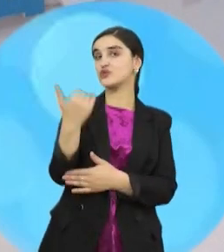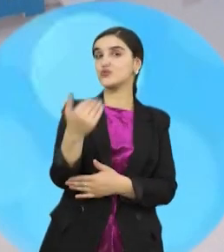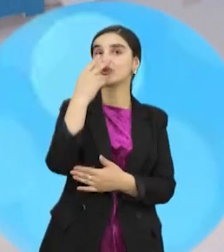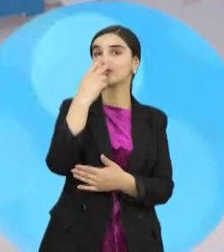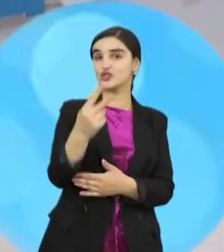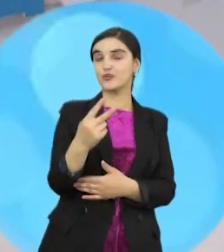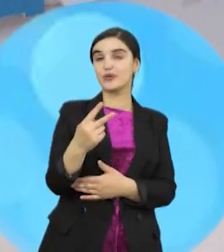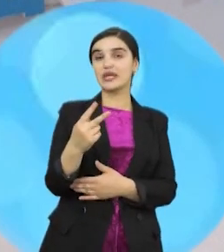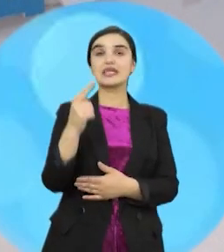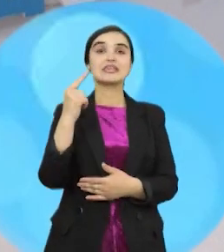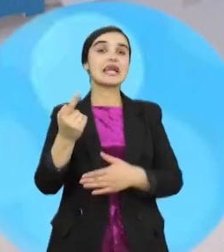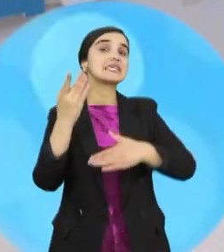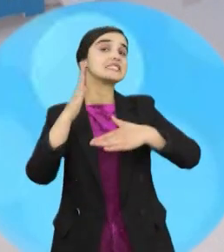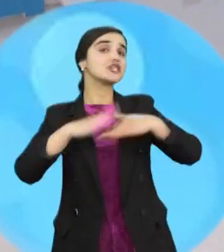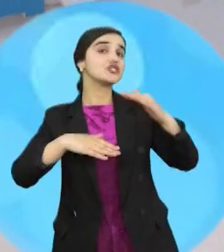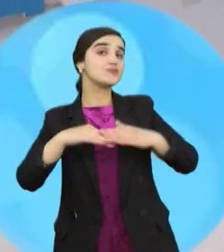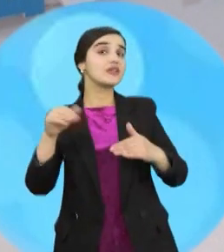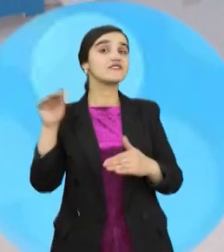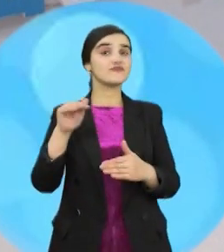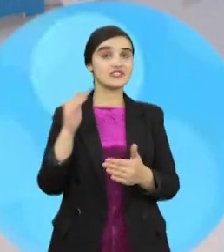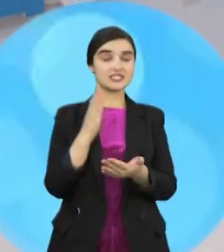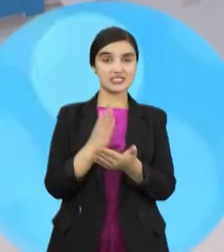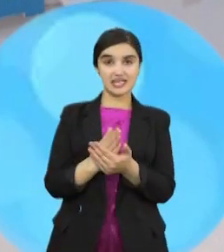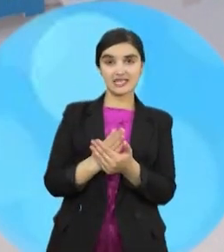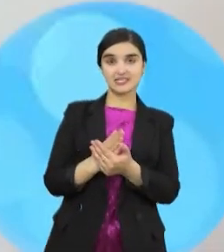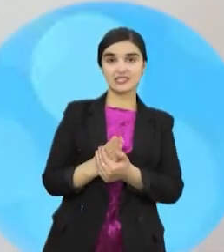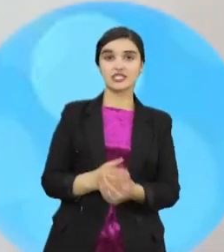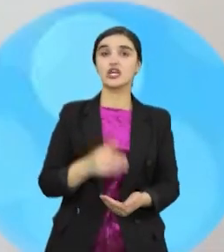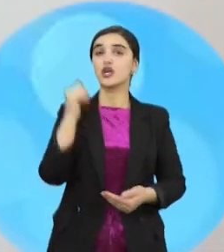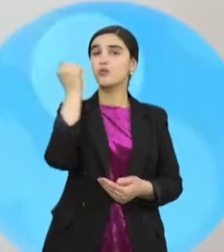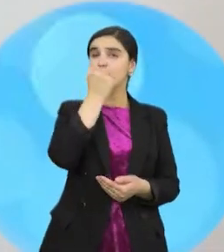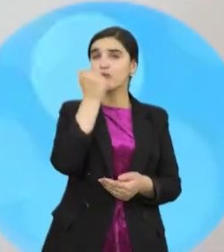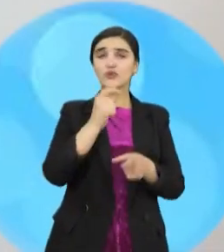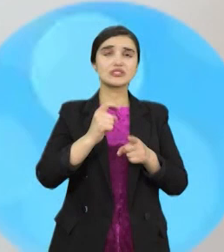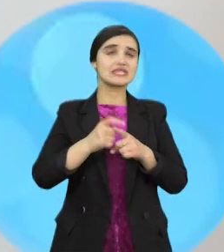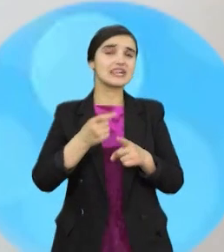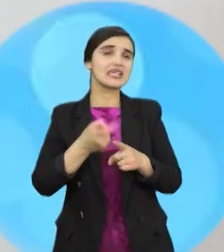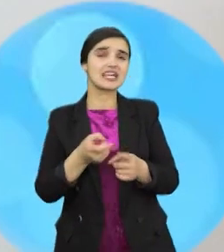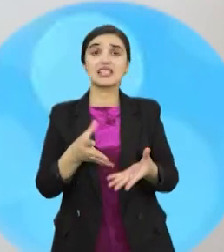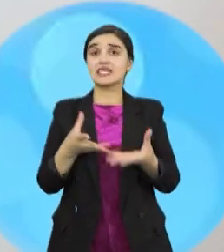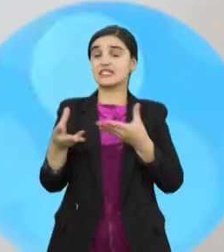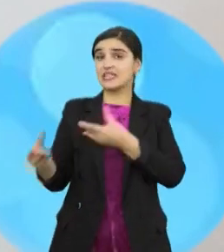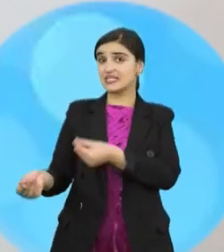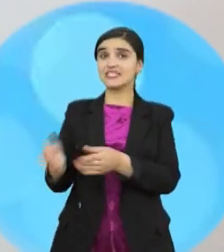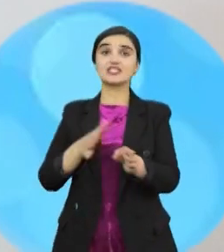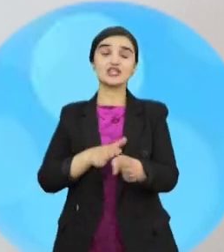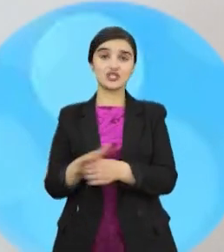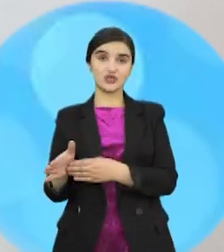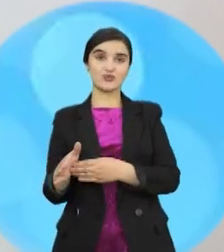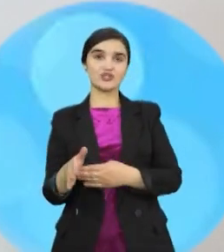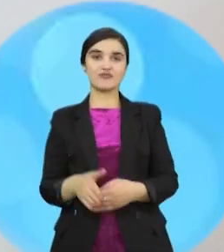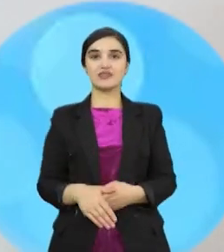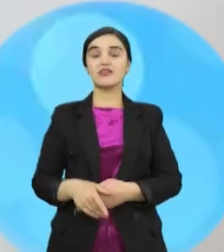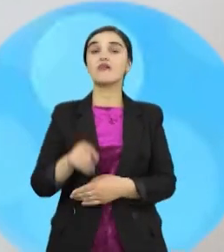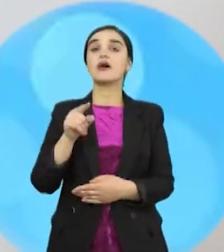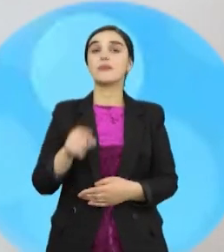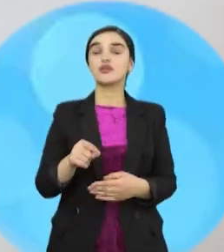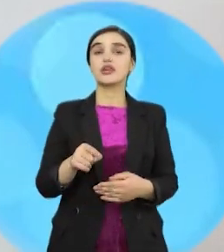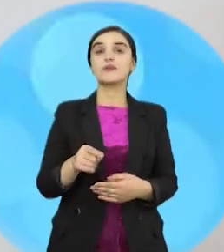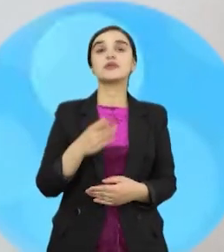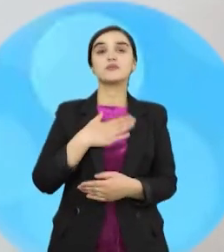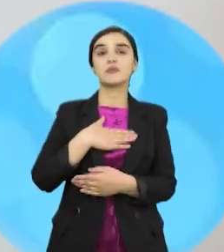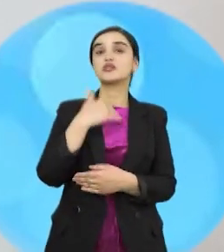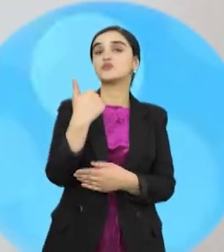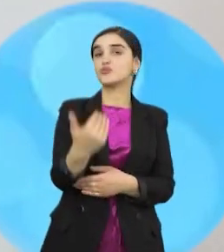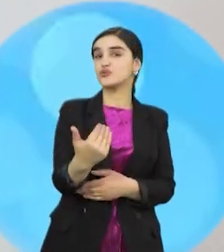شما نشان می دهم یک تجربه فیزیکی می باشد که آن با مواد خیلی دسترس اجرا می شود. و برای